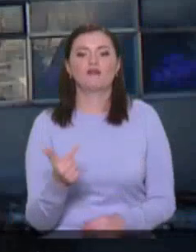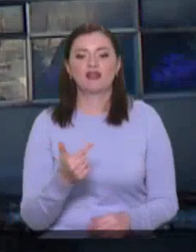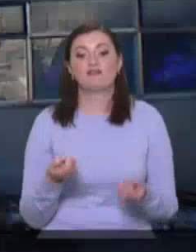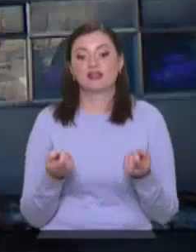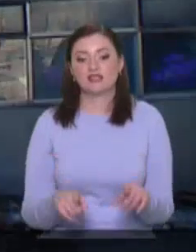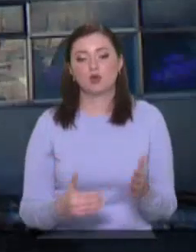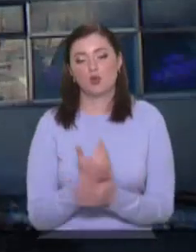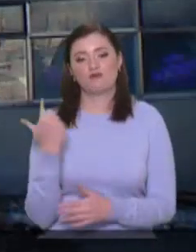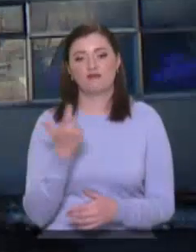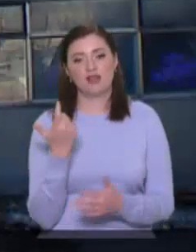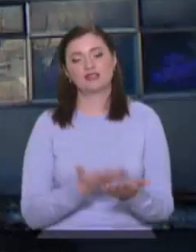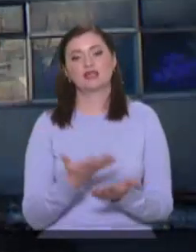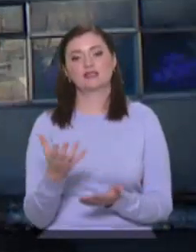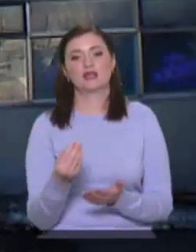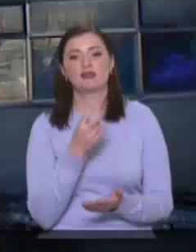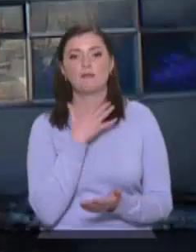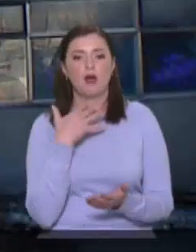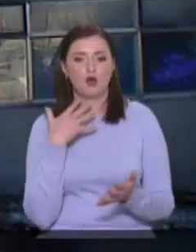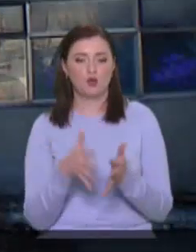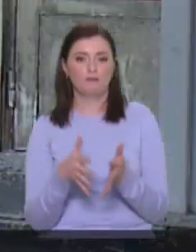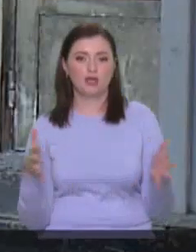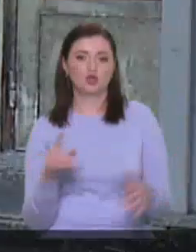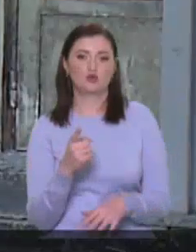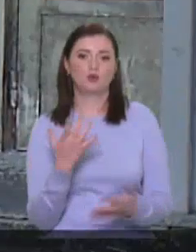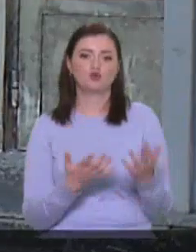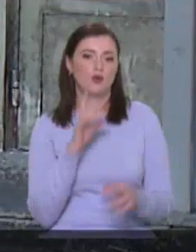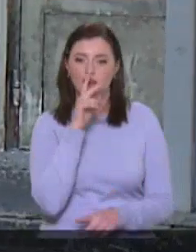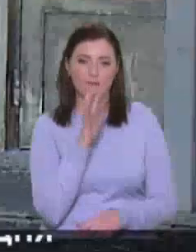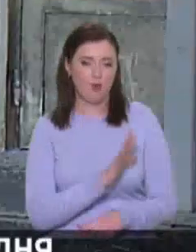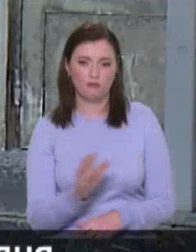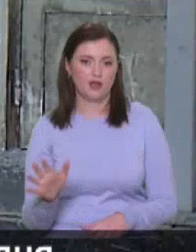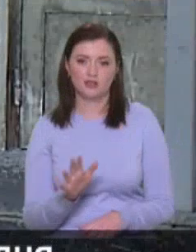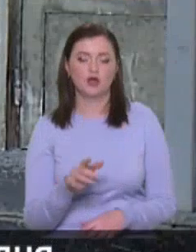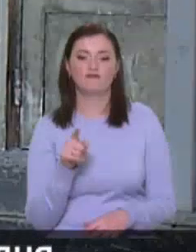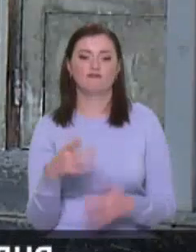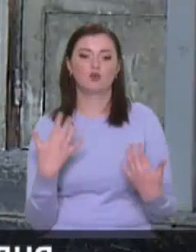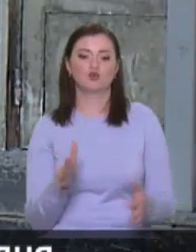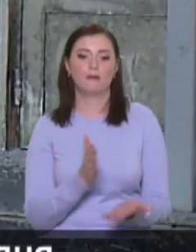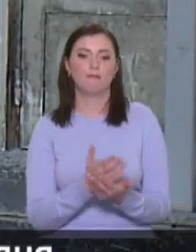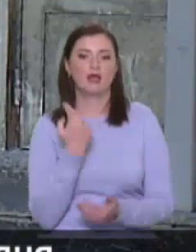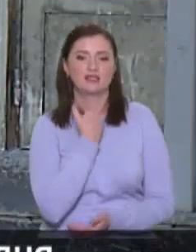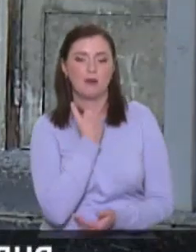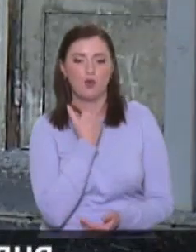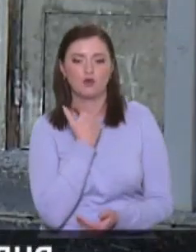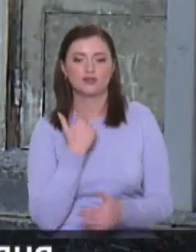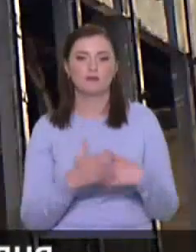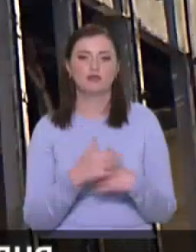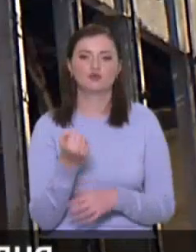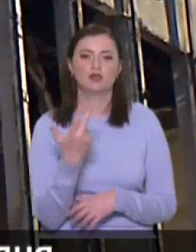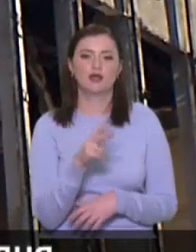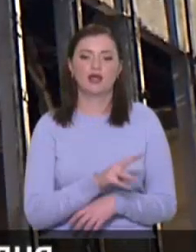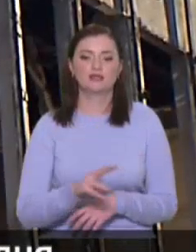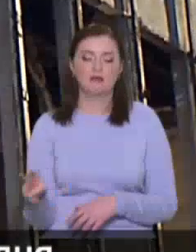насправді новий власник заплатить набагато більше. Тому що, якщо не помиляюся, «Електронмаш» вже має заборгованість близько 13